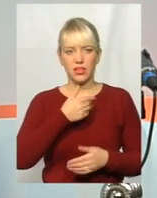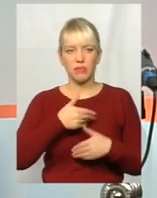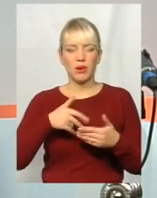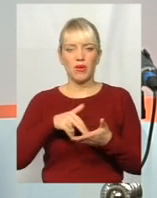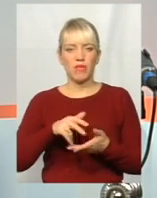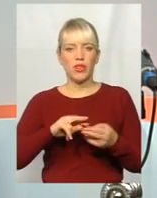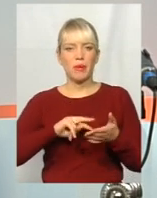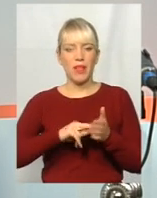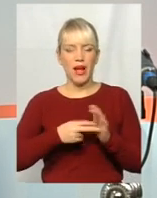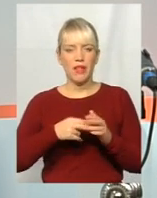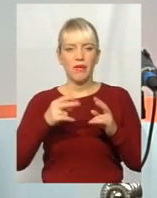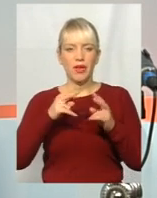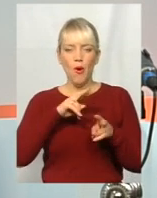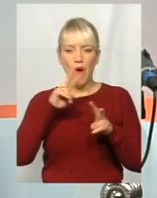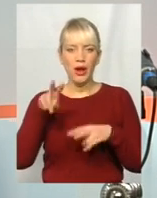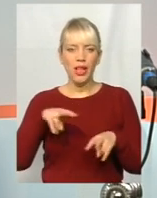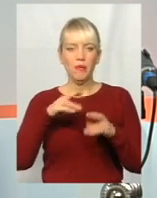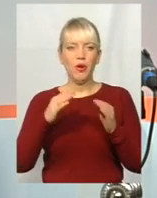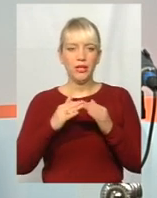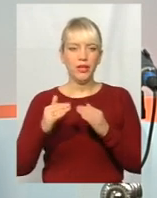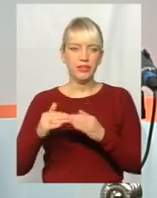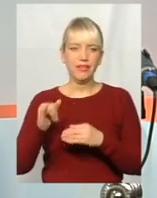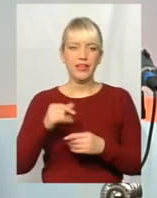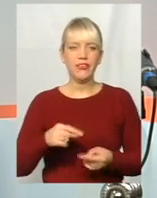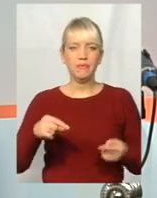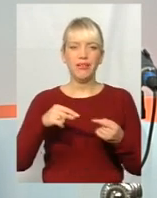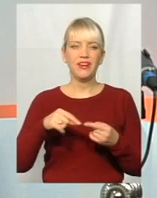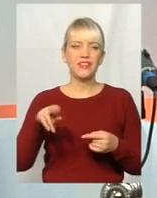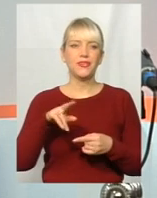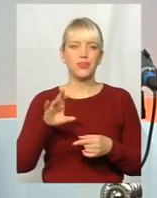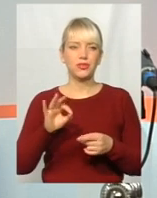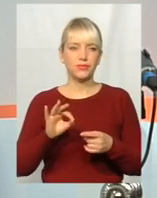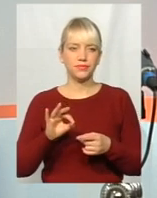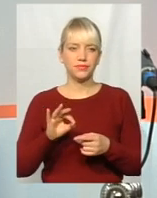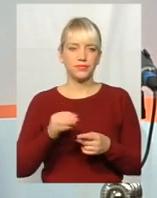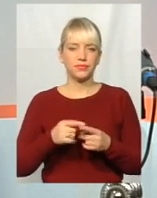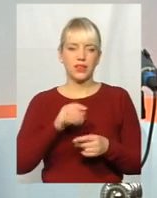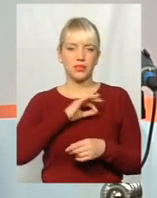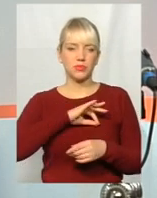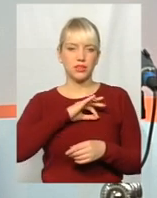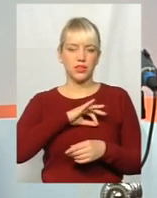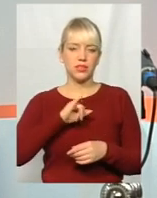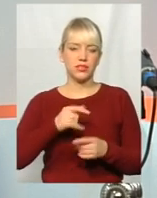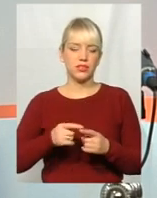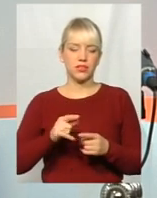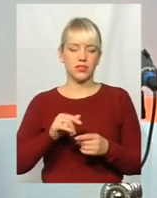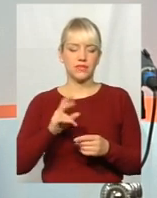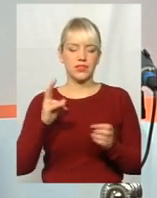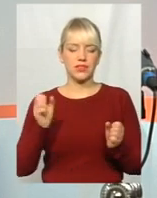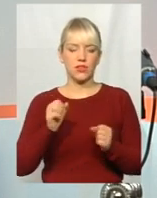плановий огляд будинків при підготовці, особливо до експлуатації в осінньо-зимовий